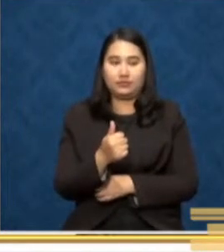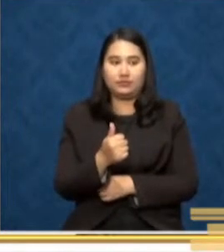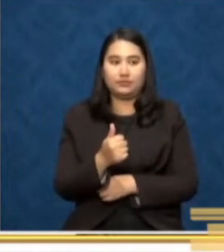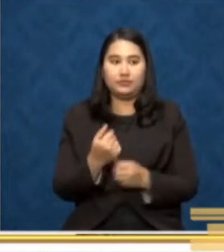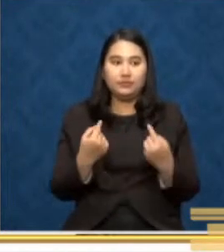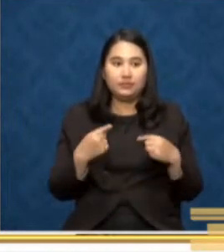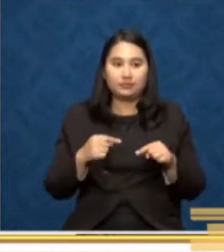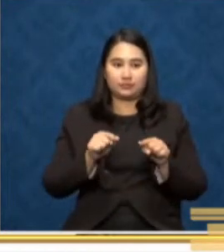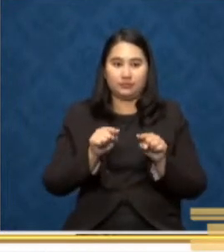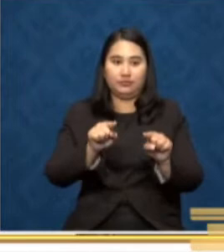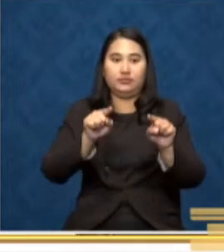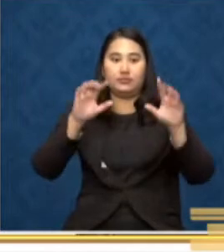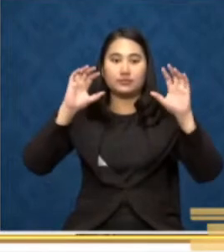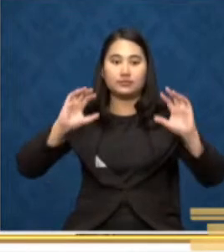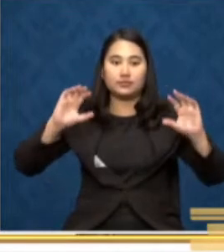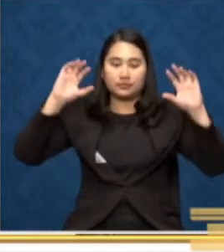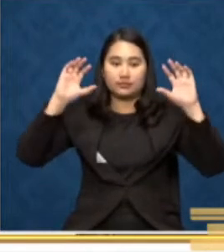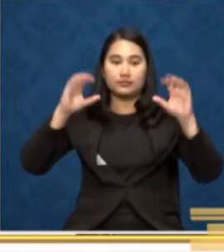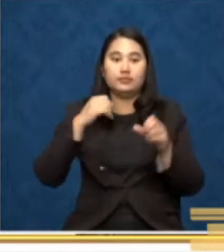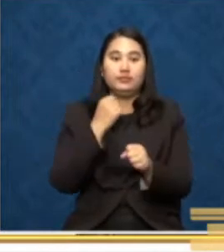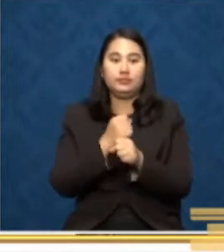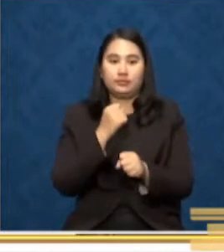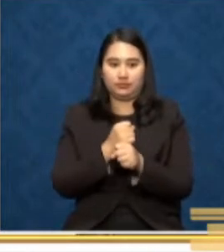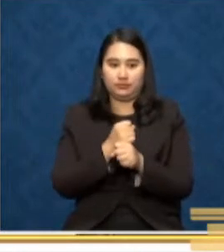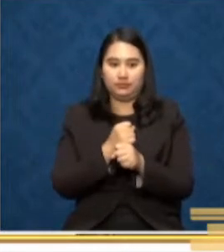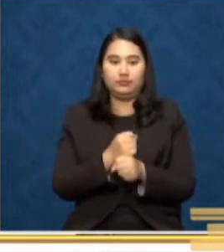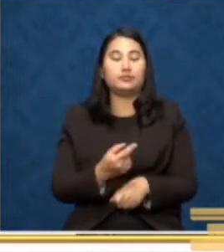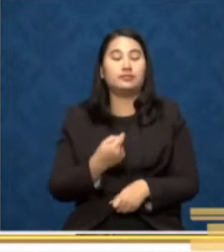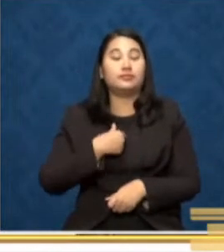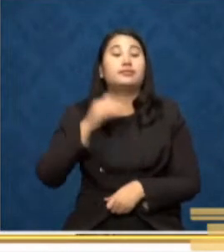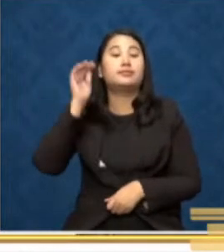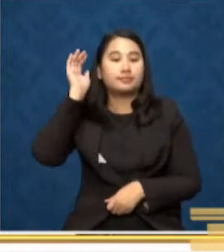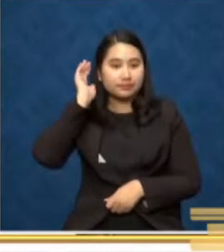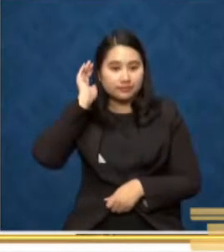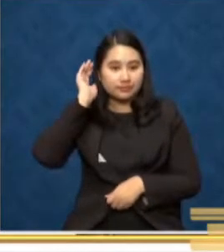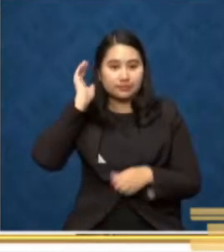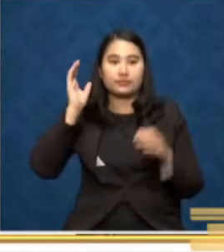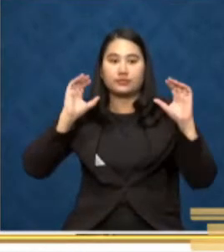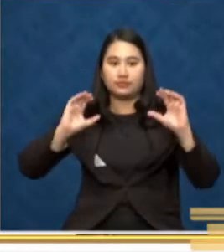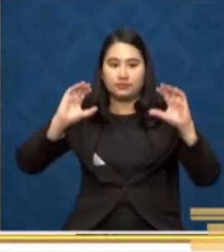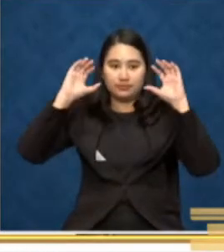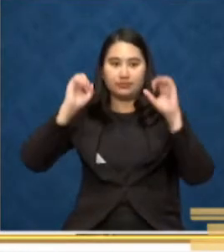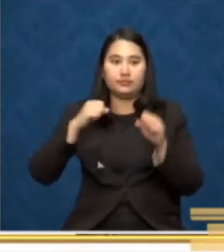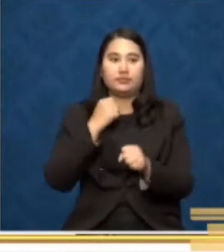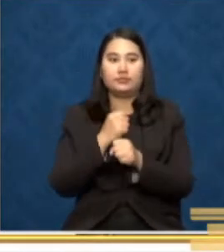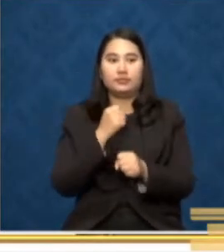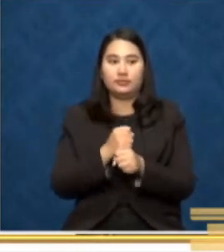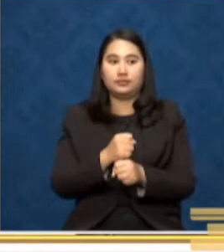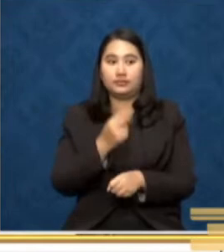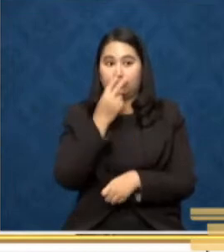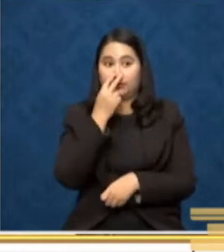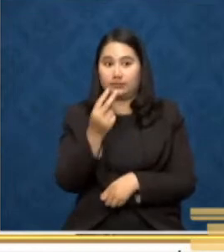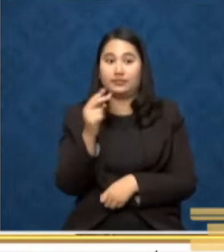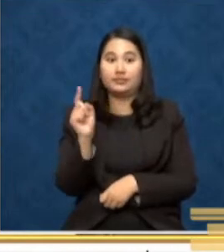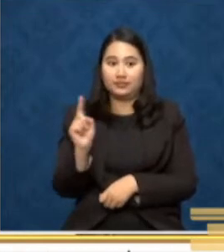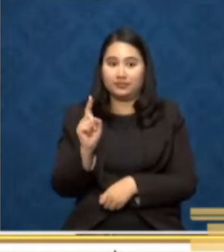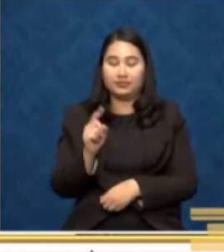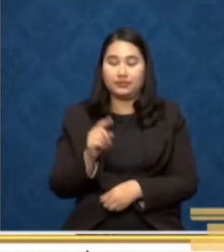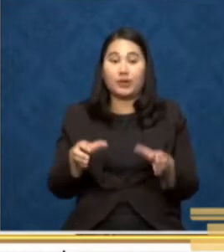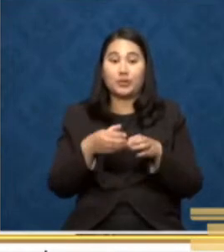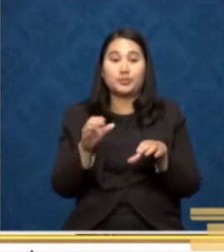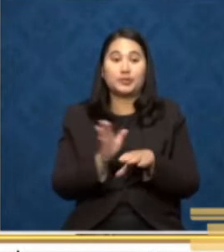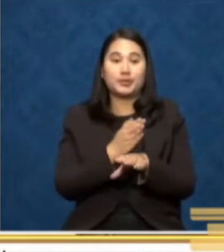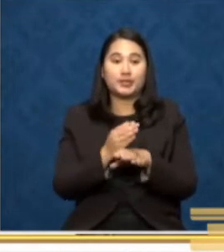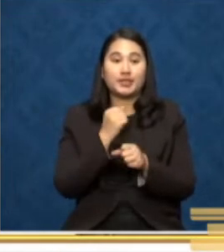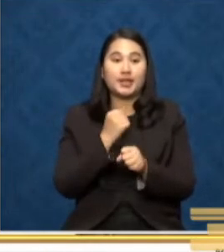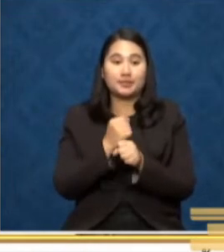ฐบาลเองจะต้องทำนะครับและผมเชื่อว่ารัฐบาลแห่งนี้รัฐบาลยุคนี้เป็นรัฐบาลที่เห็นภาพของนักธุรกิจ